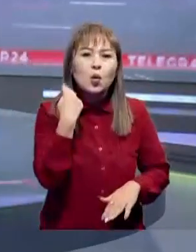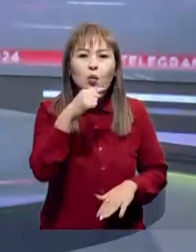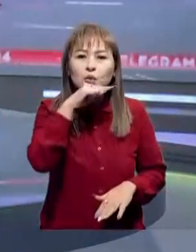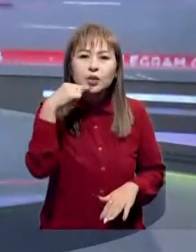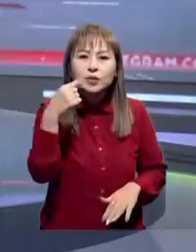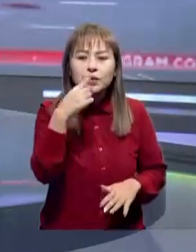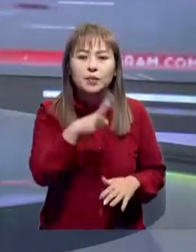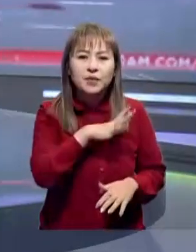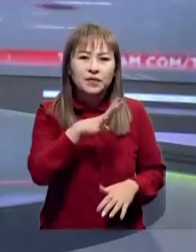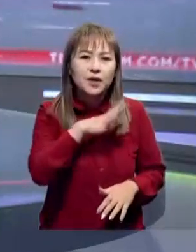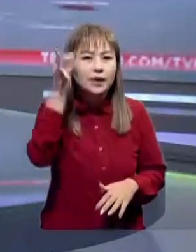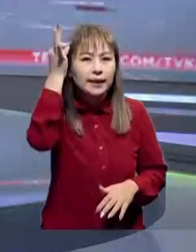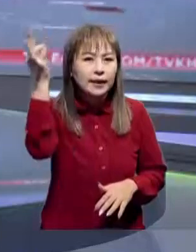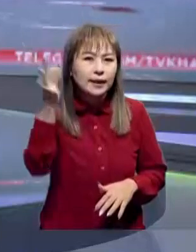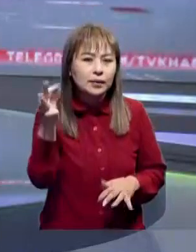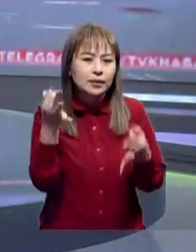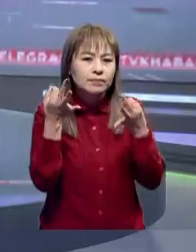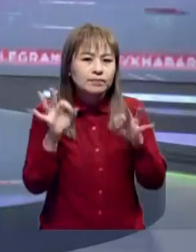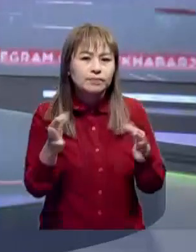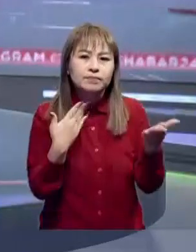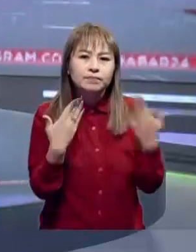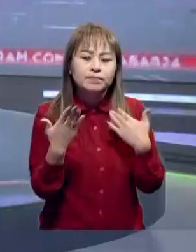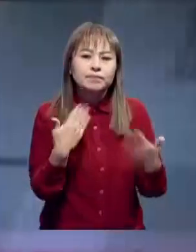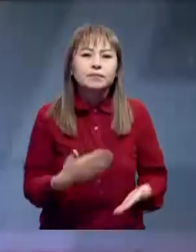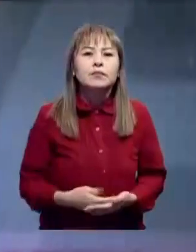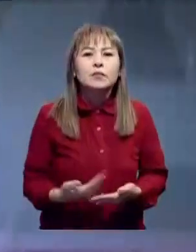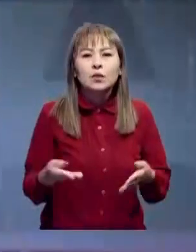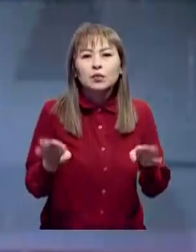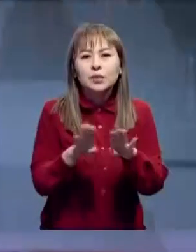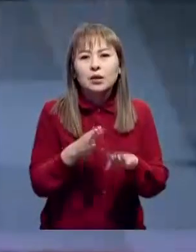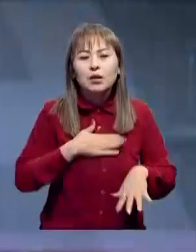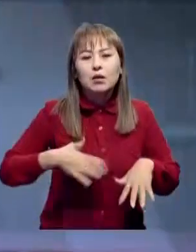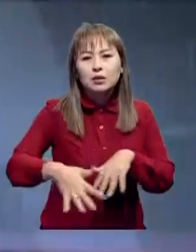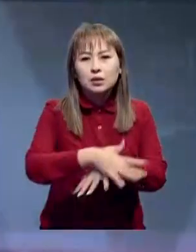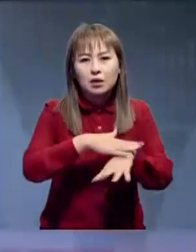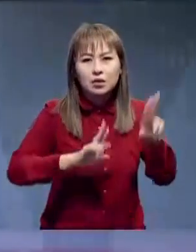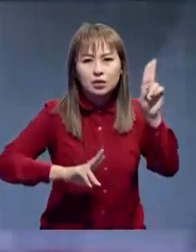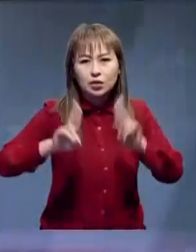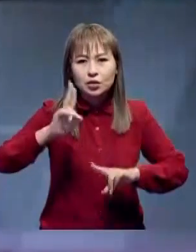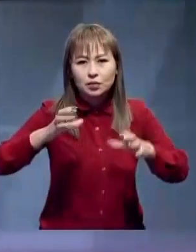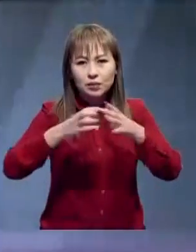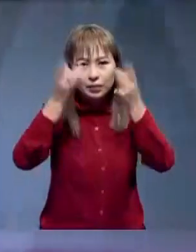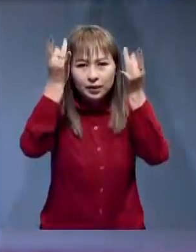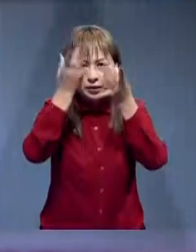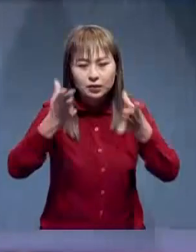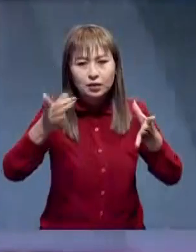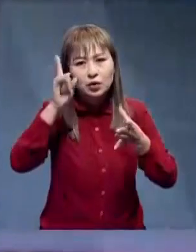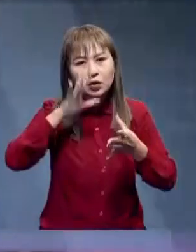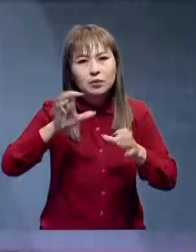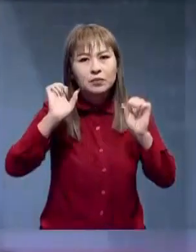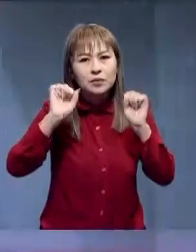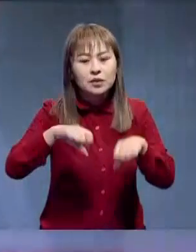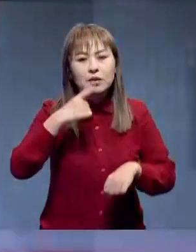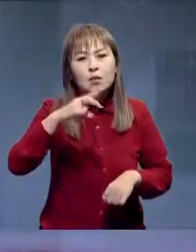ағылшынша, орысша тіпті немісше де емін-еркін сөйлейді. Бұл менің осы халықтардың салт-дәстүрі мен мәдениетін